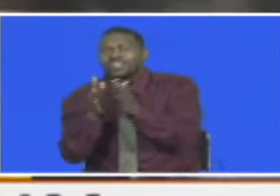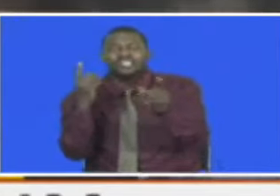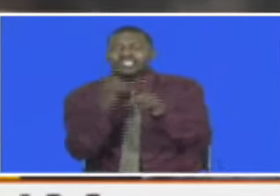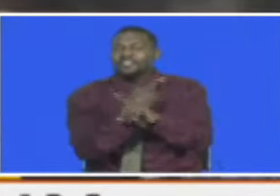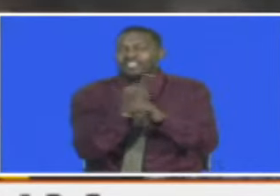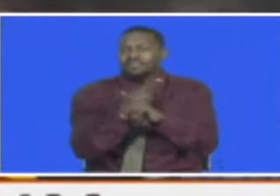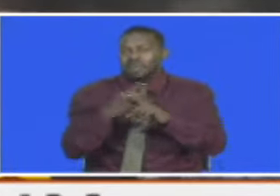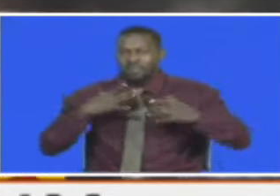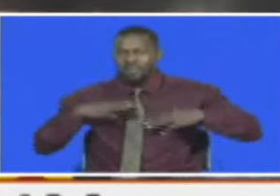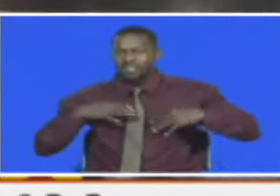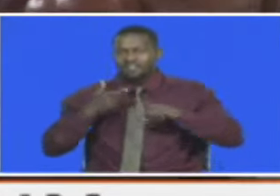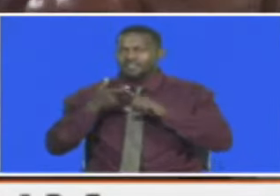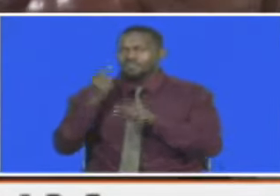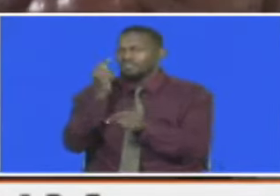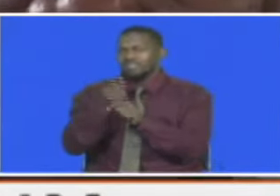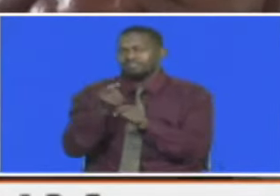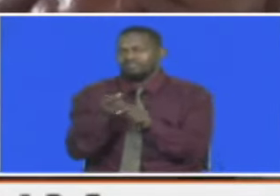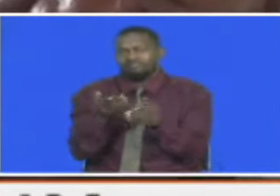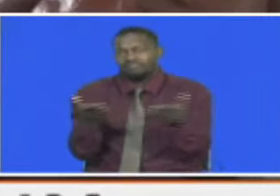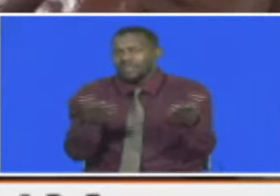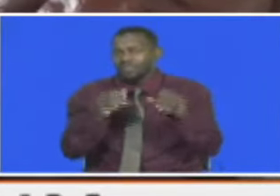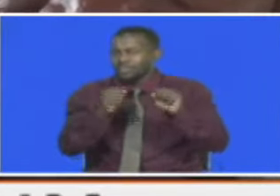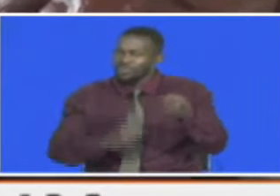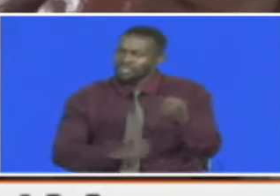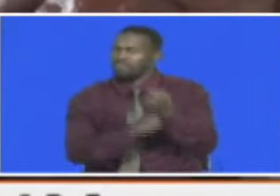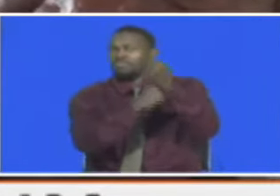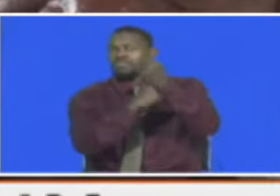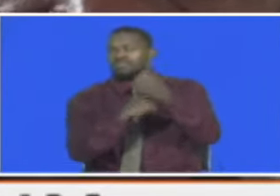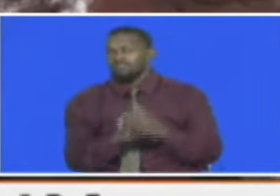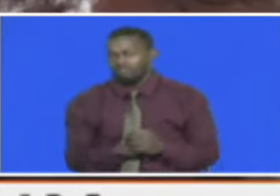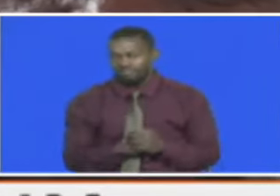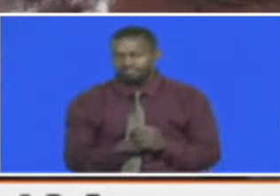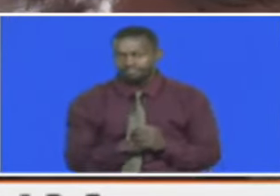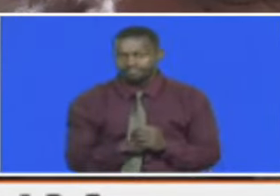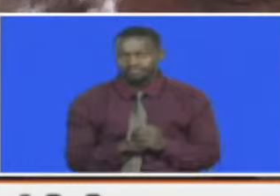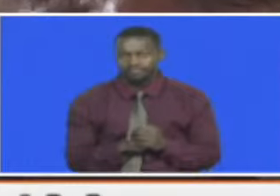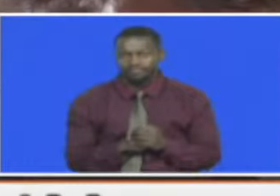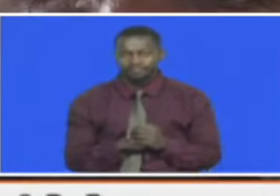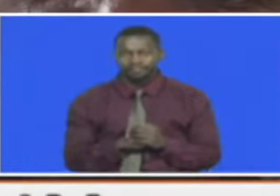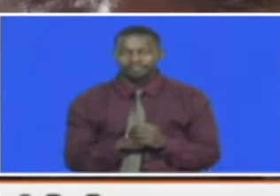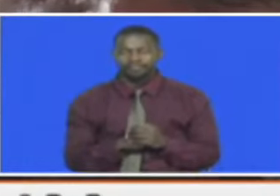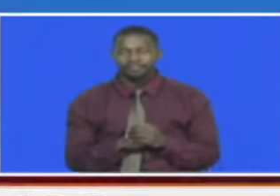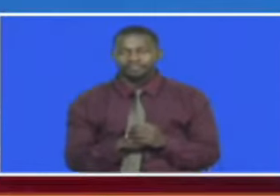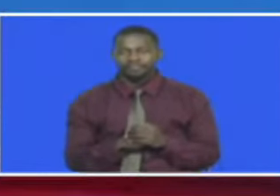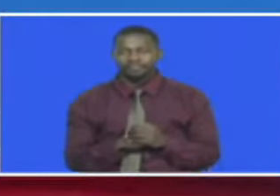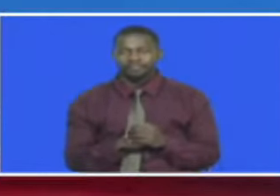ushauri na ushirikiano wa hao wazee. Tobias Chanji, KTN, kaunti ya